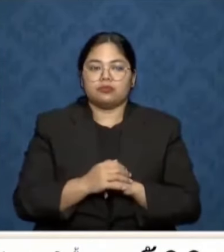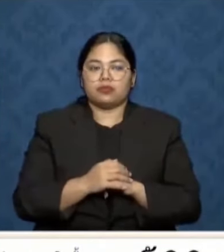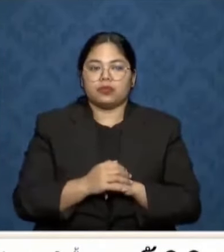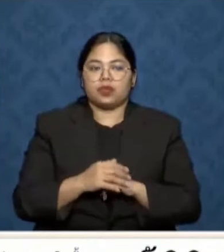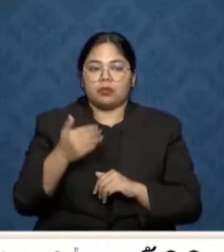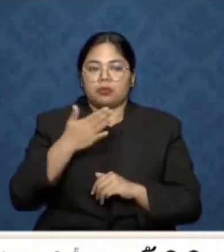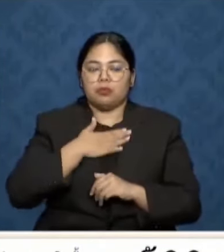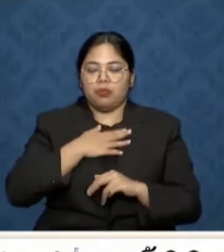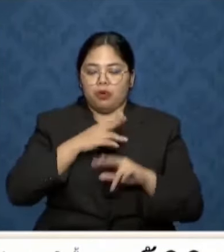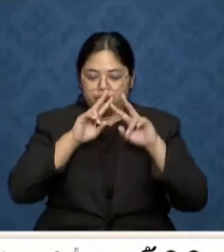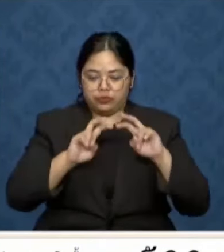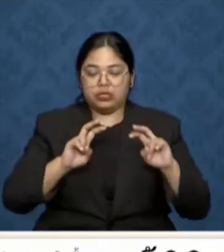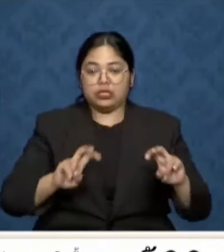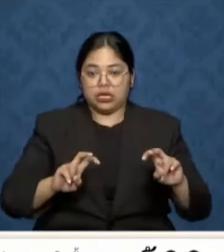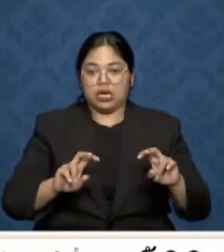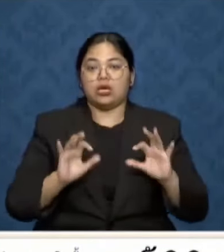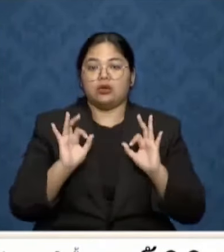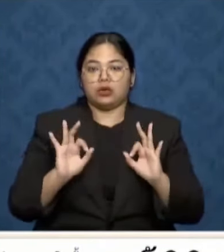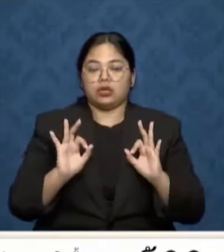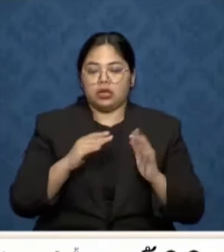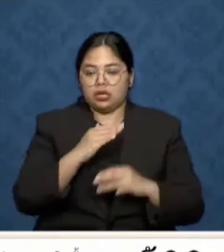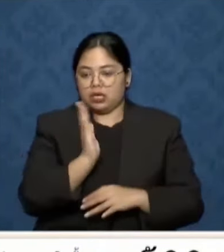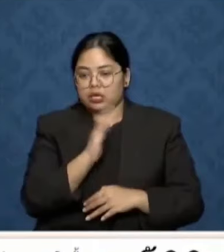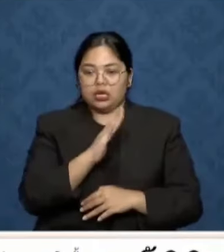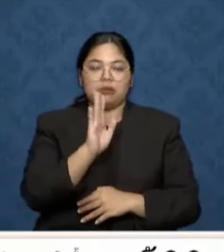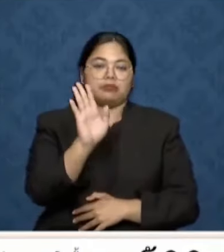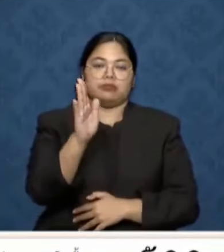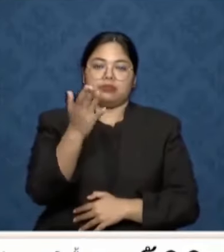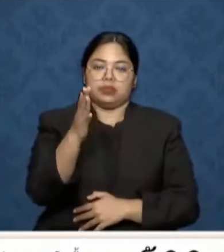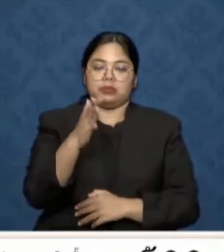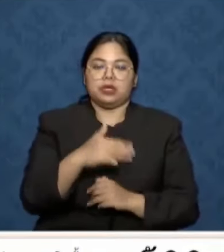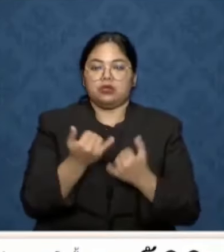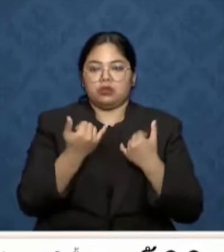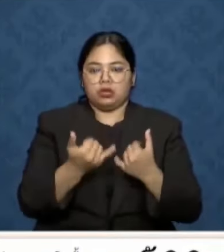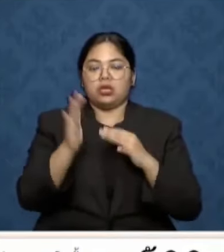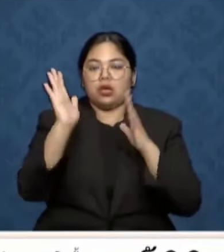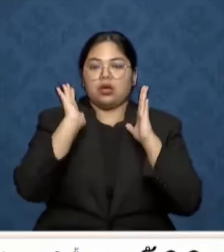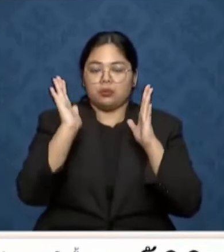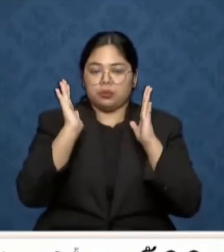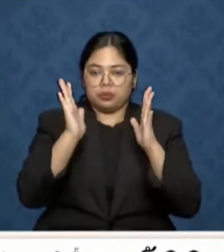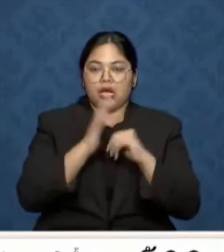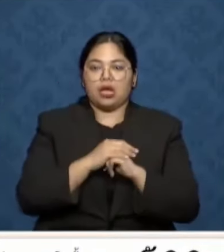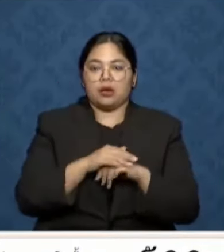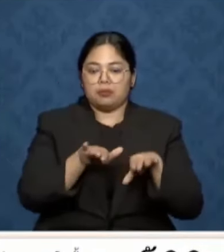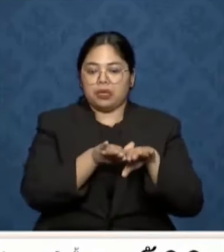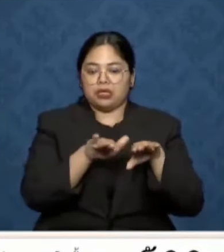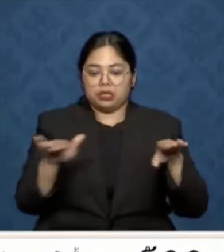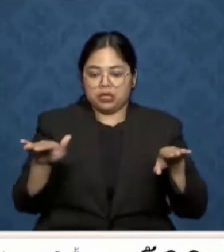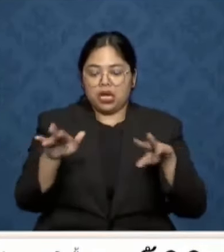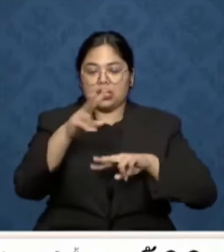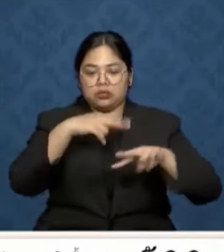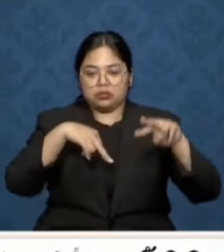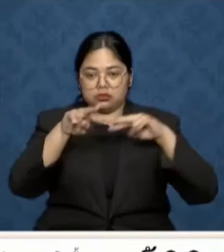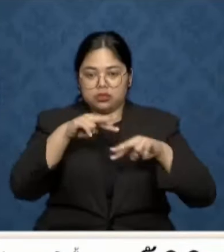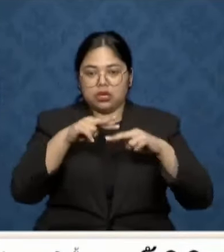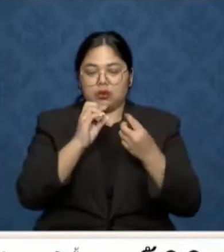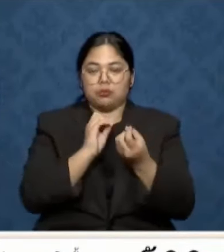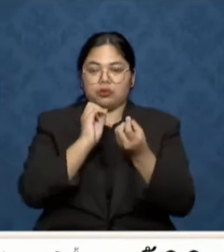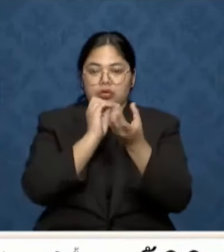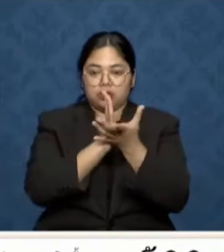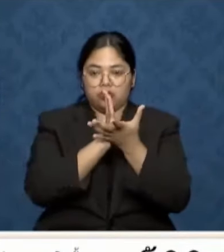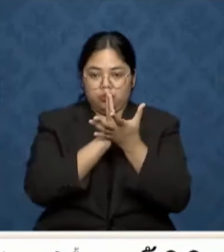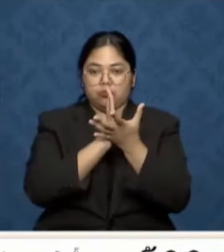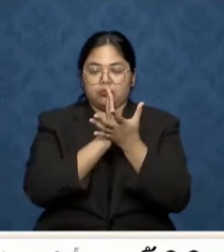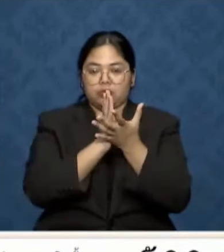ล่อย